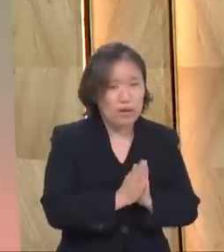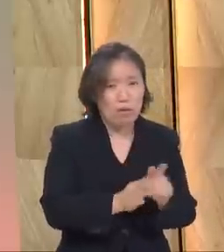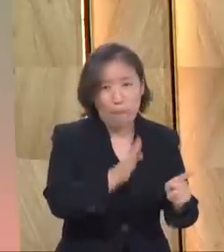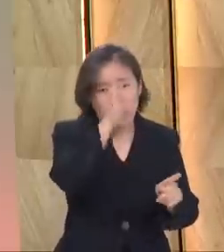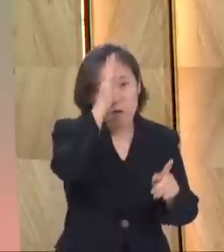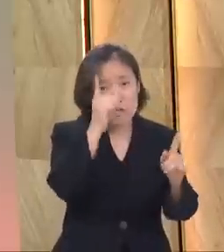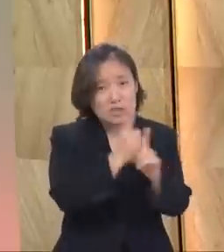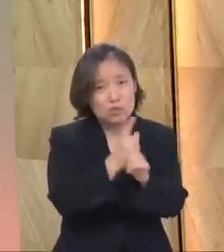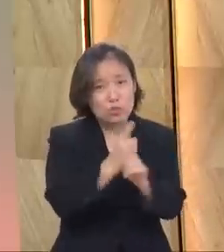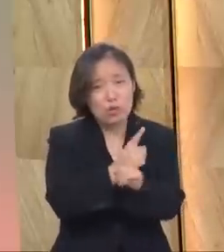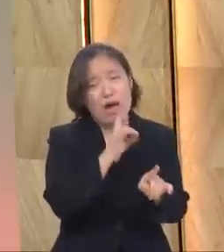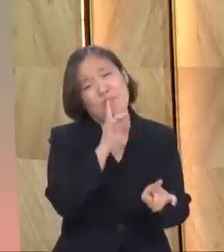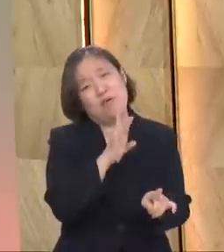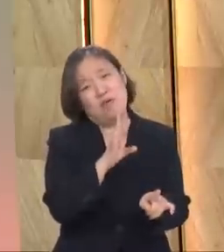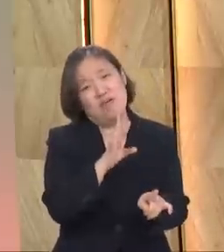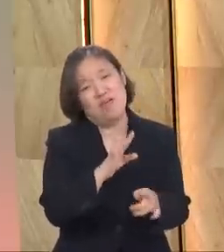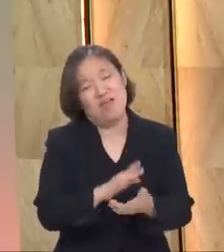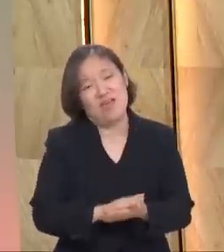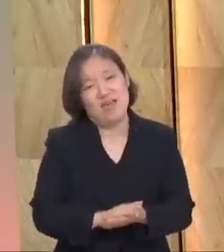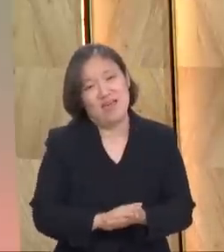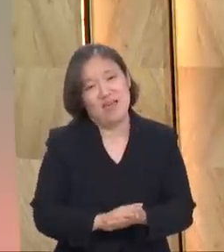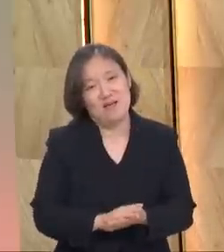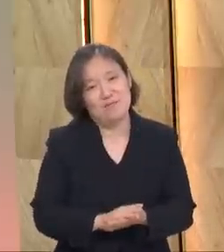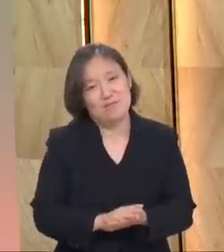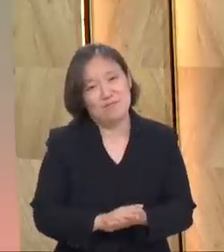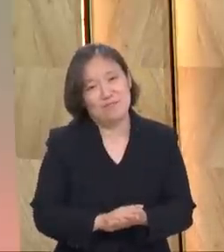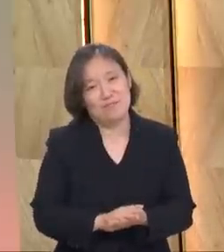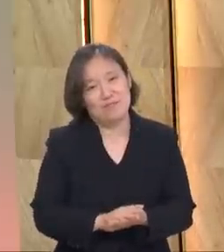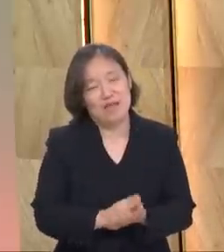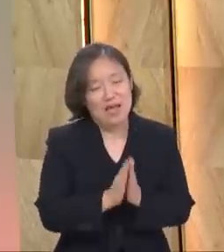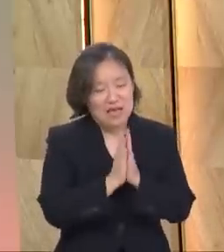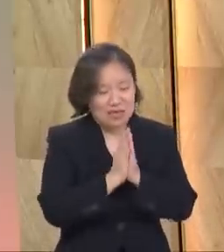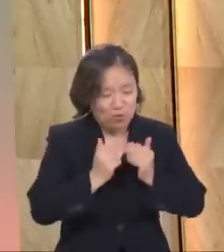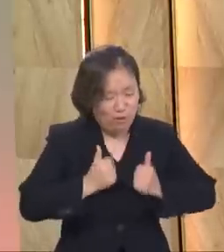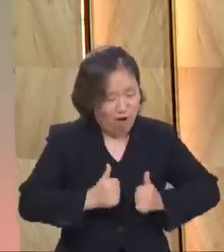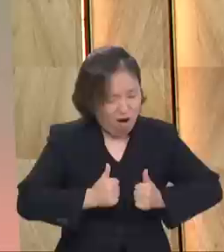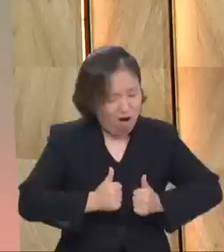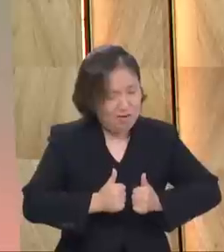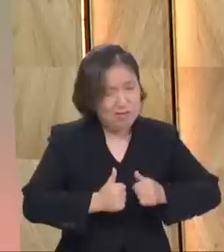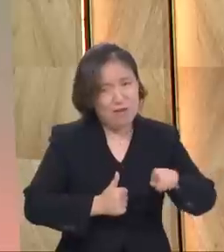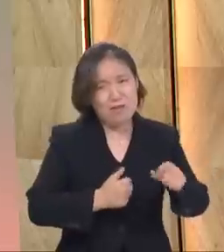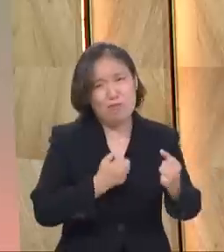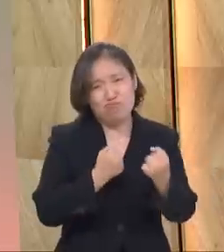기도를 열심히 해도 일찍 돌아가시는 분은 일찍 돌아가시고